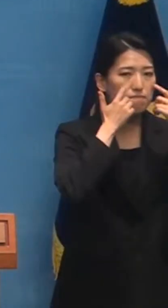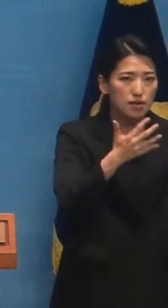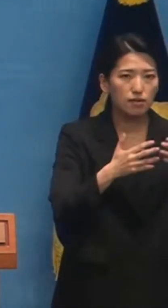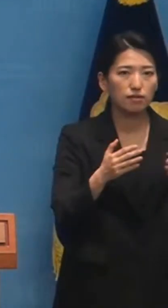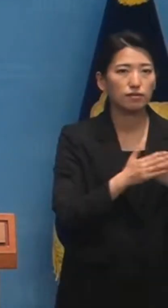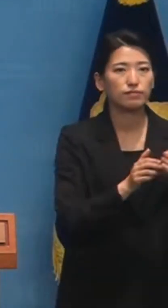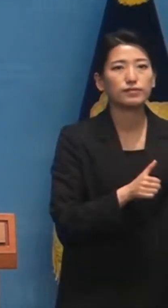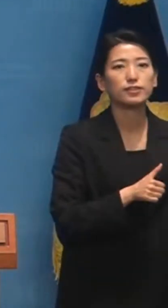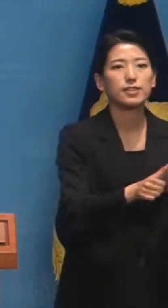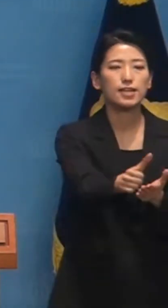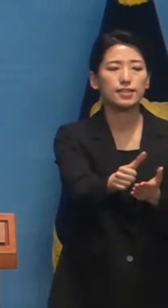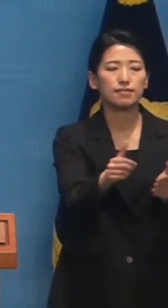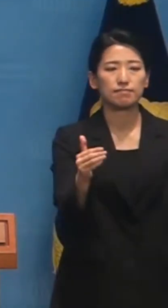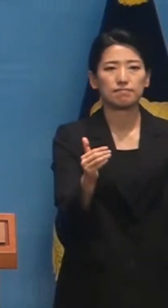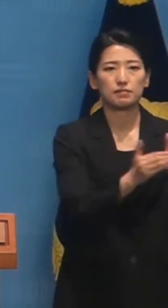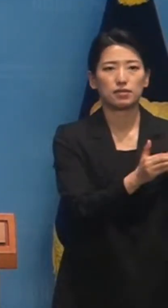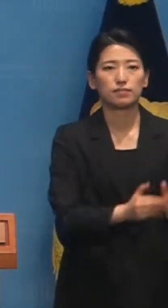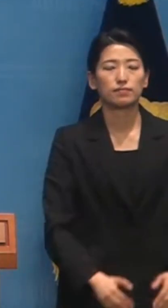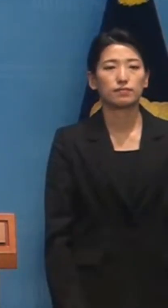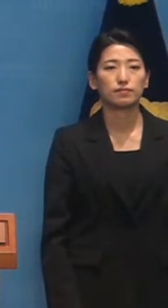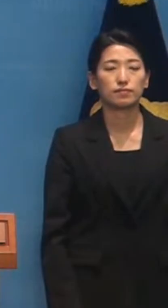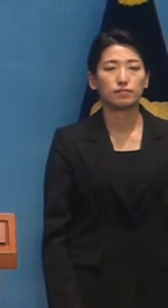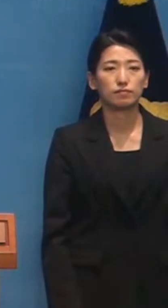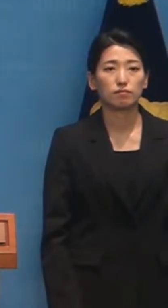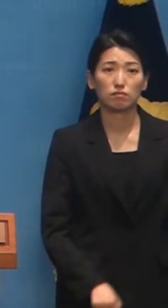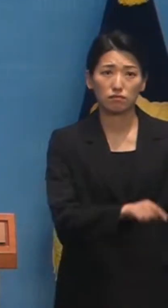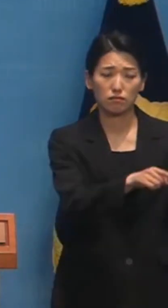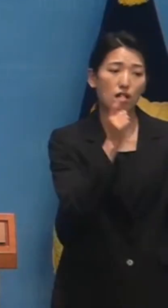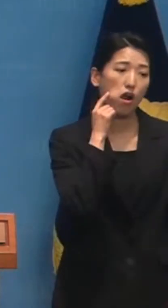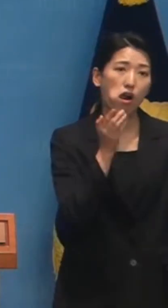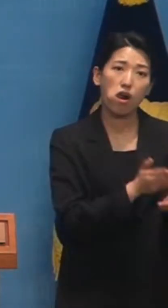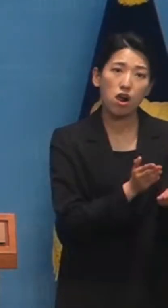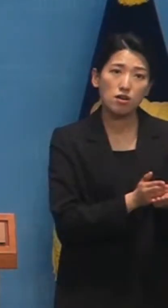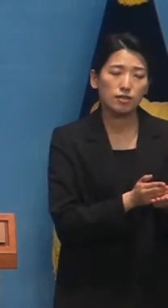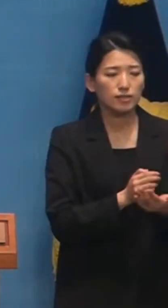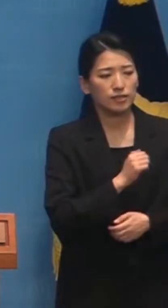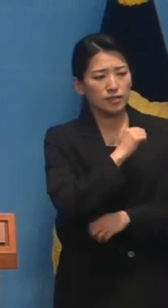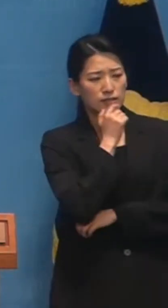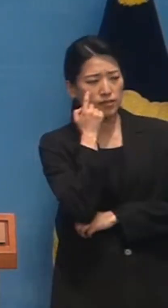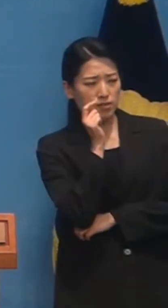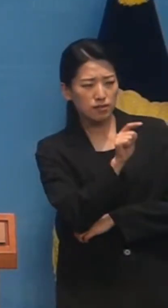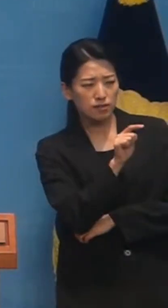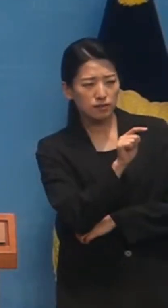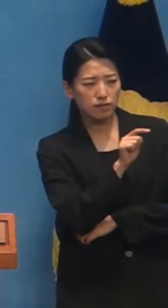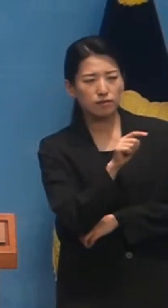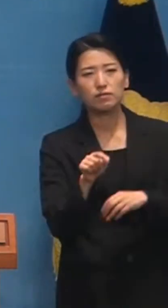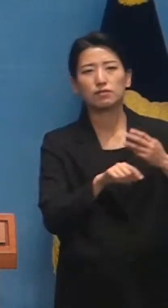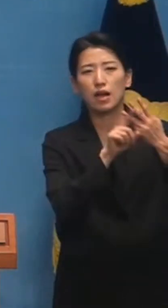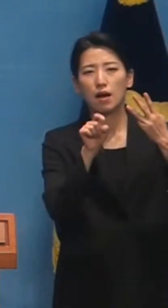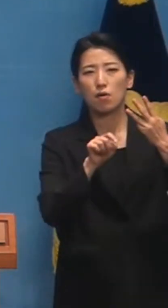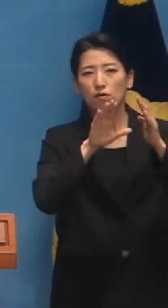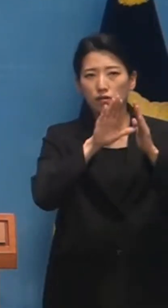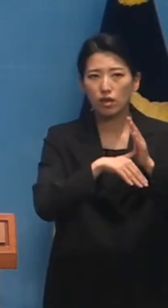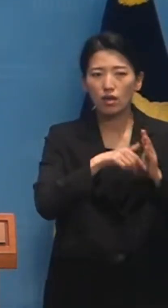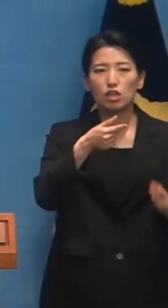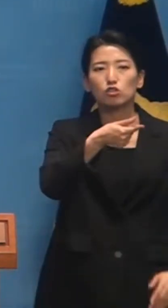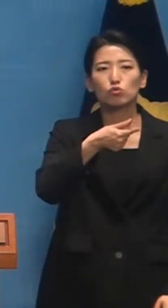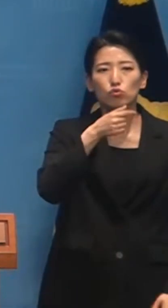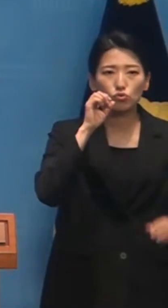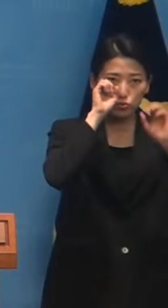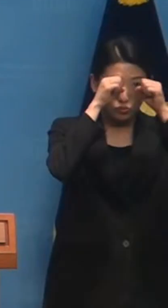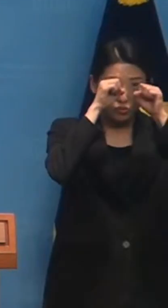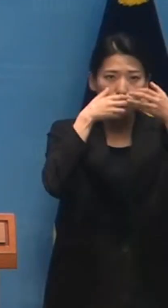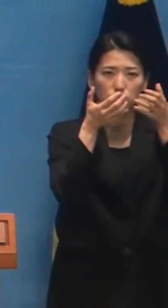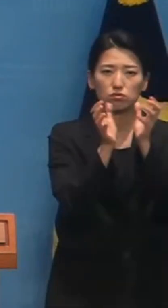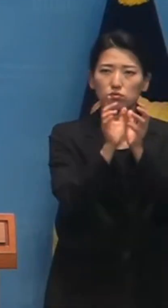최종 삭제 조치되었습니다. 해당 채널은 가짜뉴스 대응단이 3월 21일 명예훼손 혐의로 구글에 신고하였으나